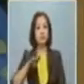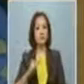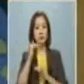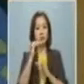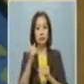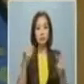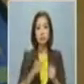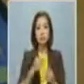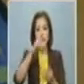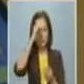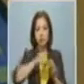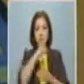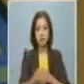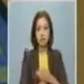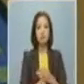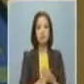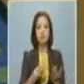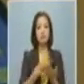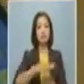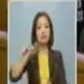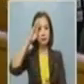ผู้สำเร็จวิชาการทหารเป็นกฎหมายค่ะ